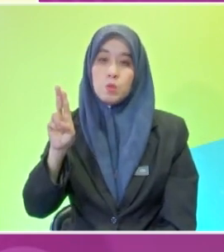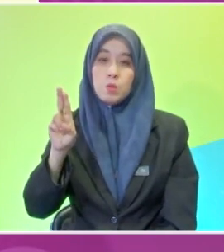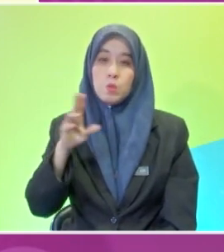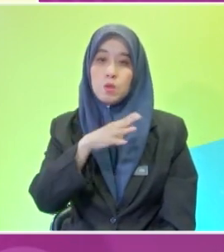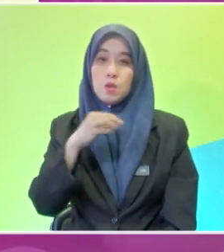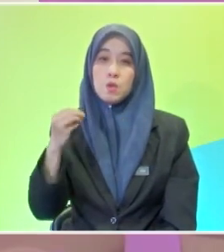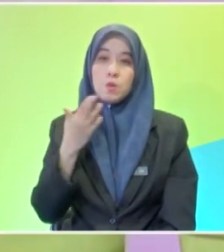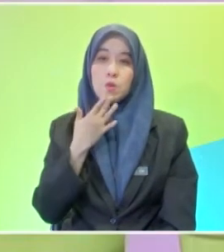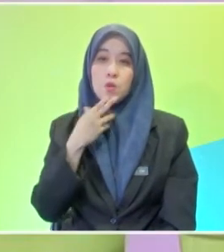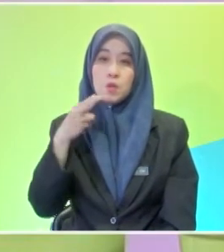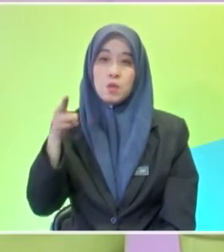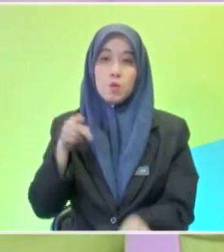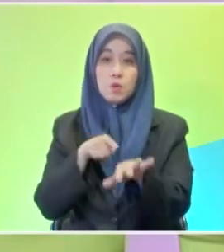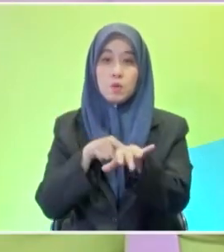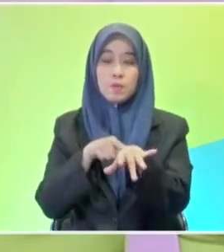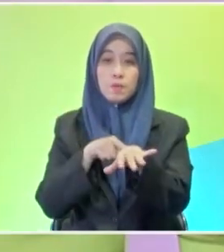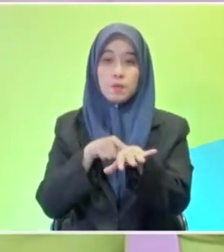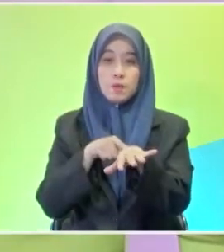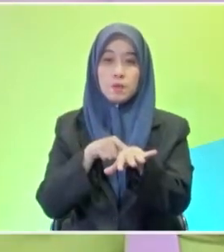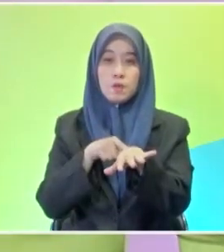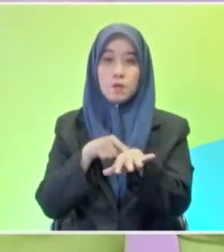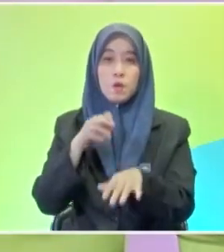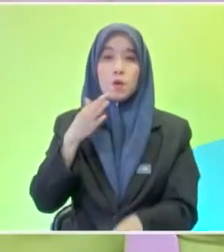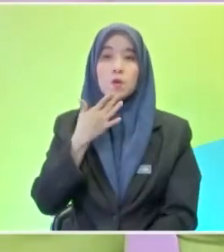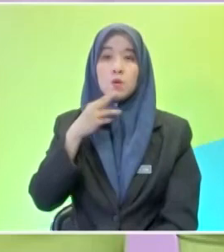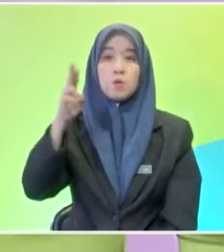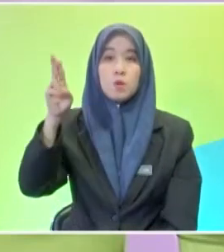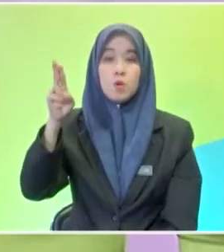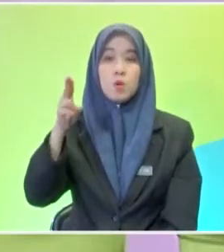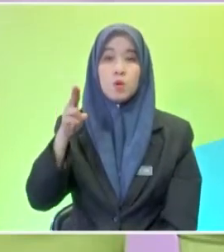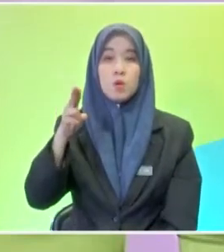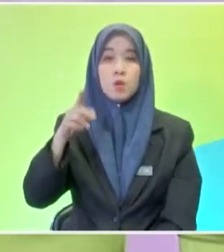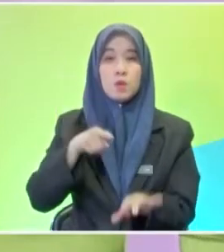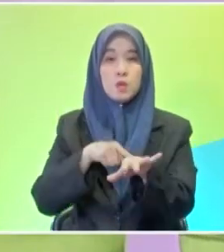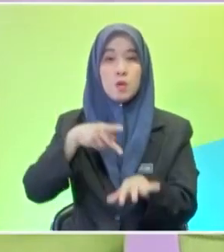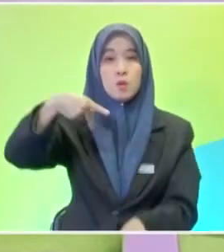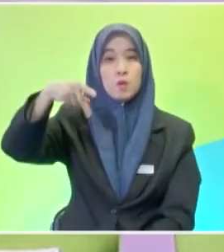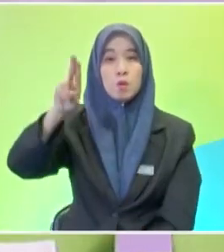masa tubuh ini warna ungu elah daun puding puding